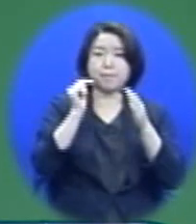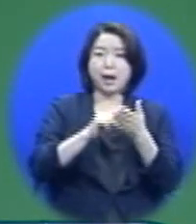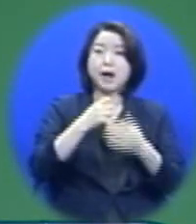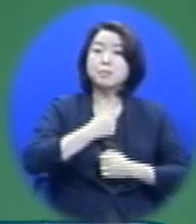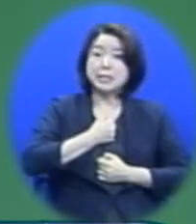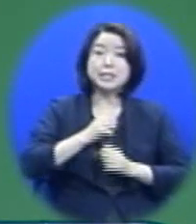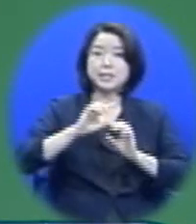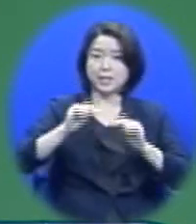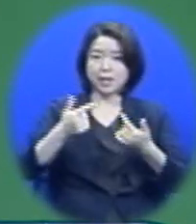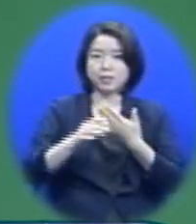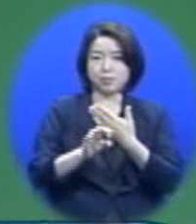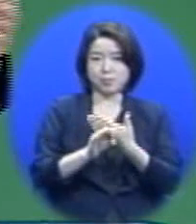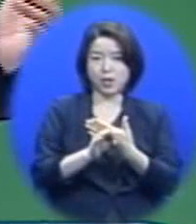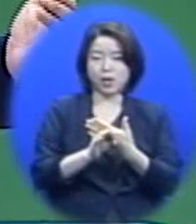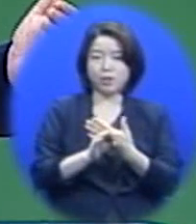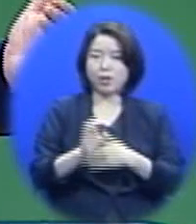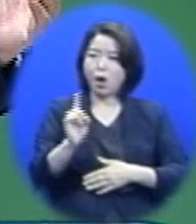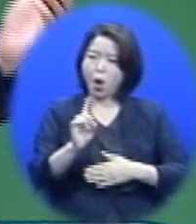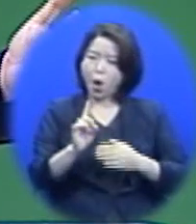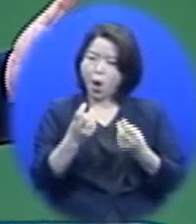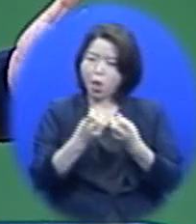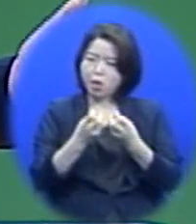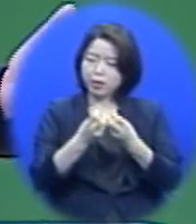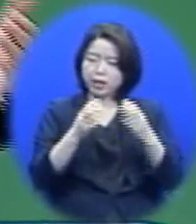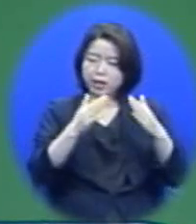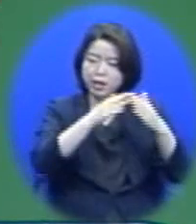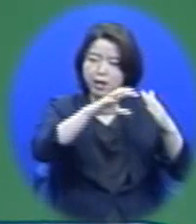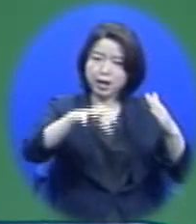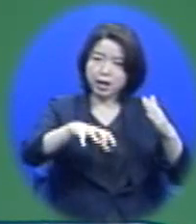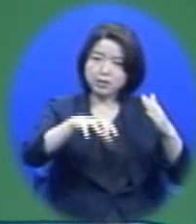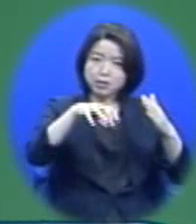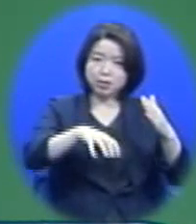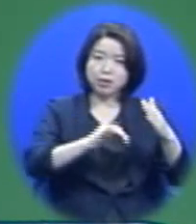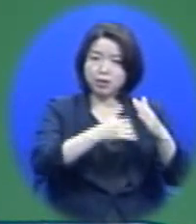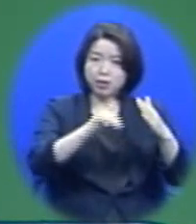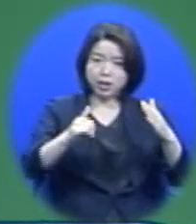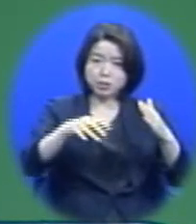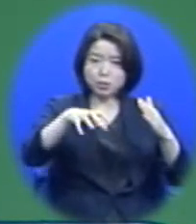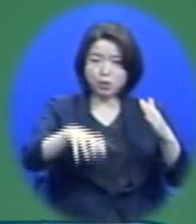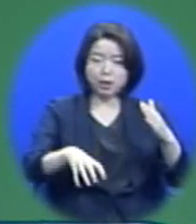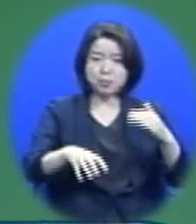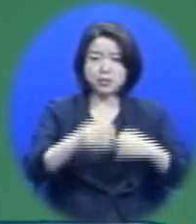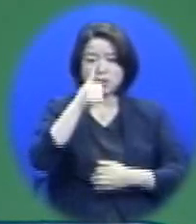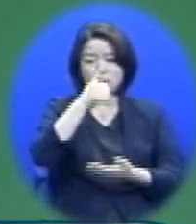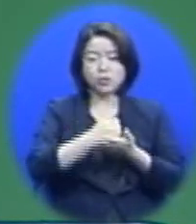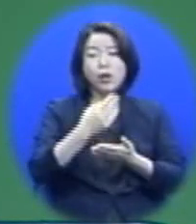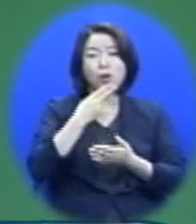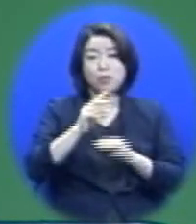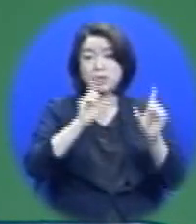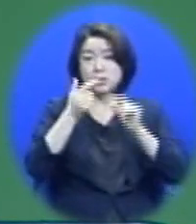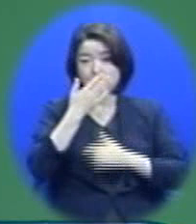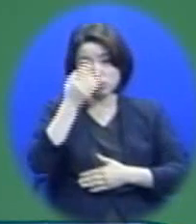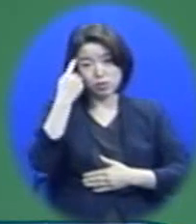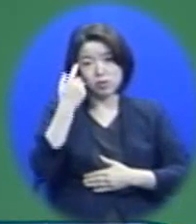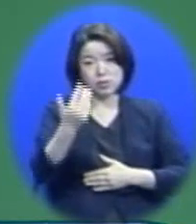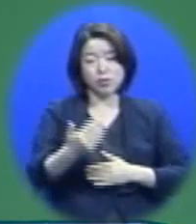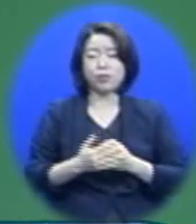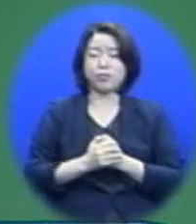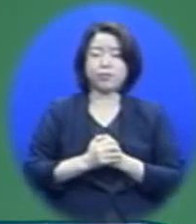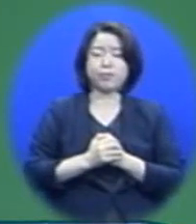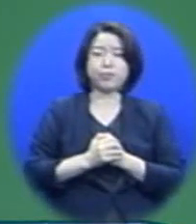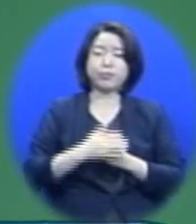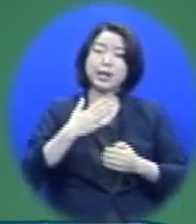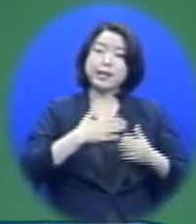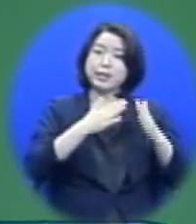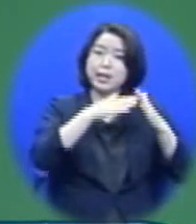않으면 어떻게 가정 안에서 가족들 앞에서 흠 없이 살 수 있겠습니까? 내 집에서 흠이